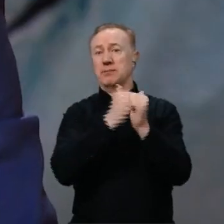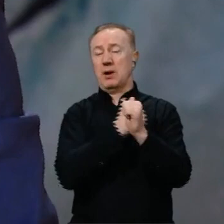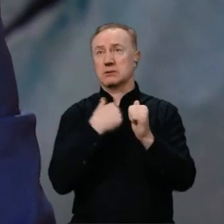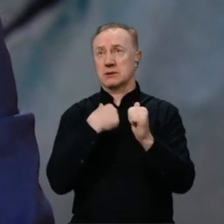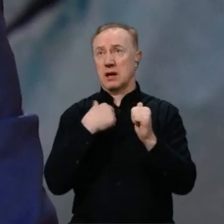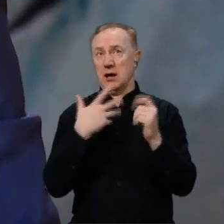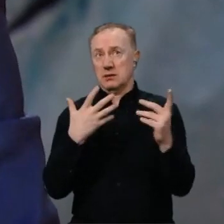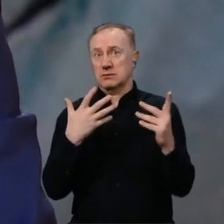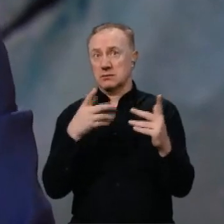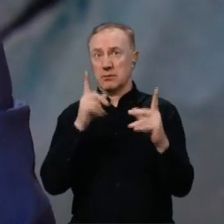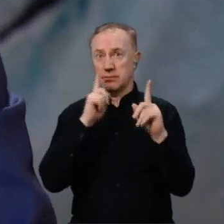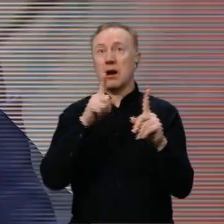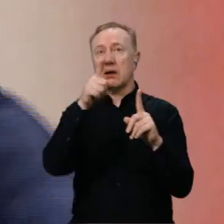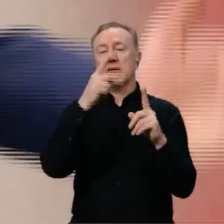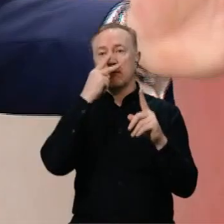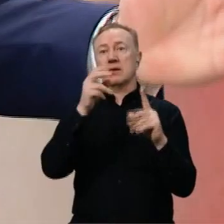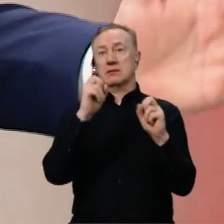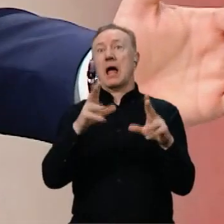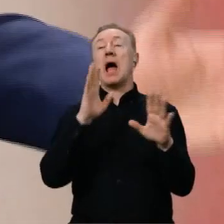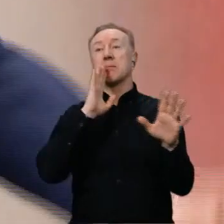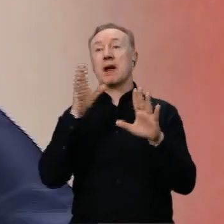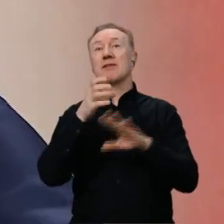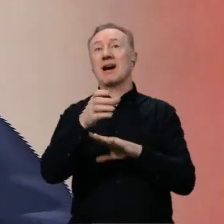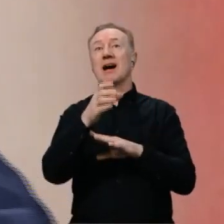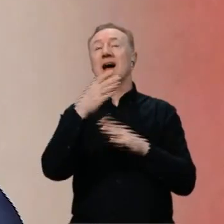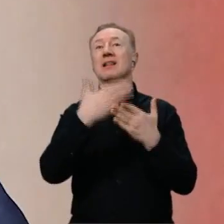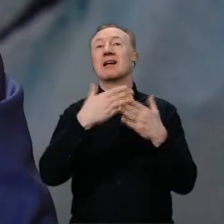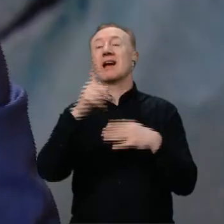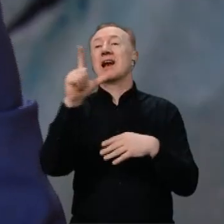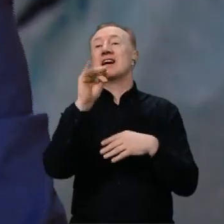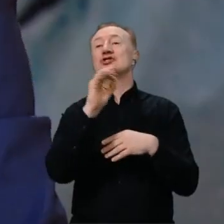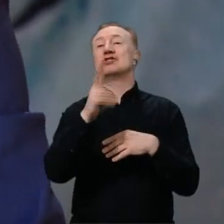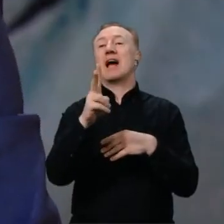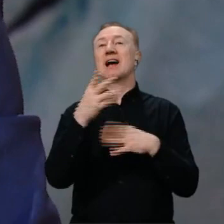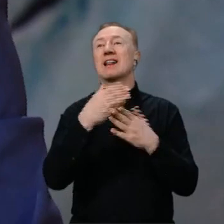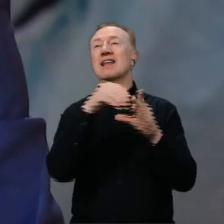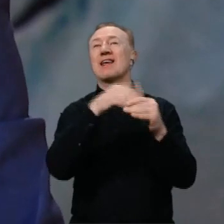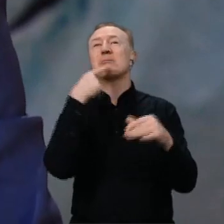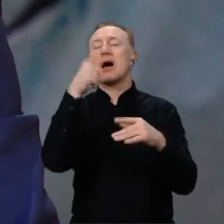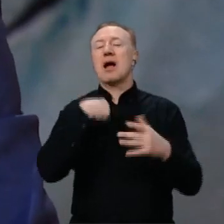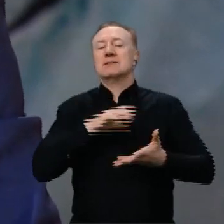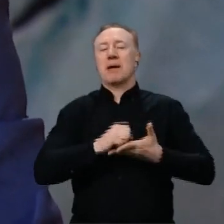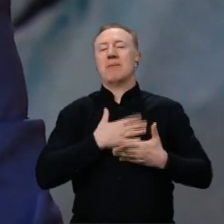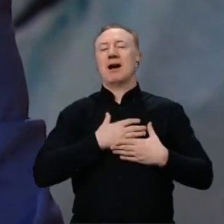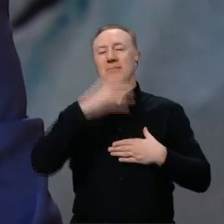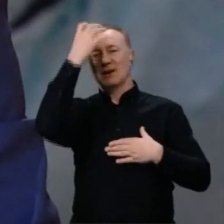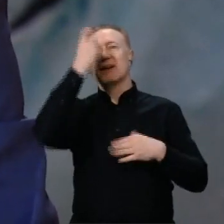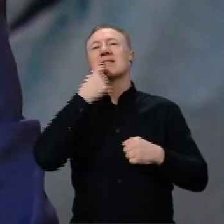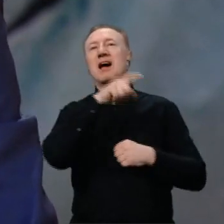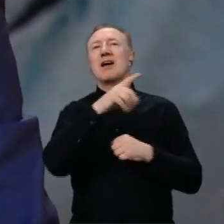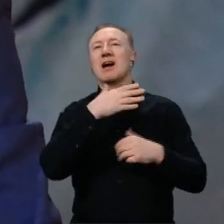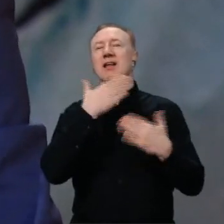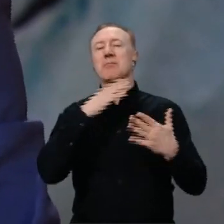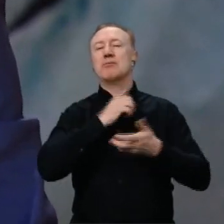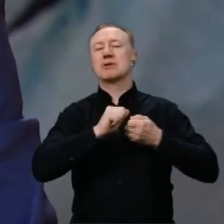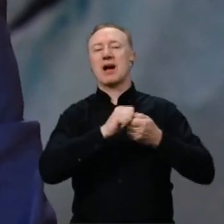taki będzie następny ruch. Widzę, ale, i dziwię się, dlaczego tam nie ma Leszka Ojrzyńskiego. Tak? Leszek Ojrzyński jest zajęty. Chociaż nie mam klauzuli odszkodowania, nie